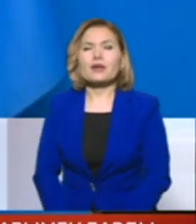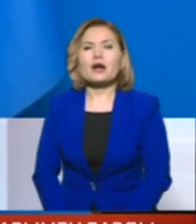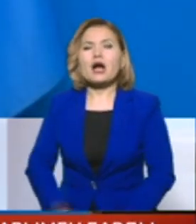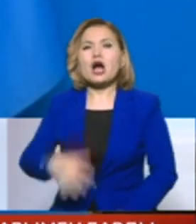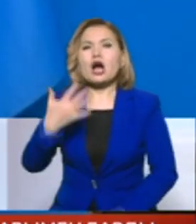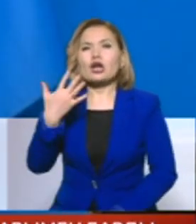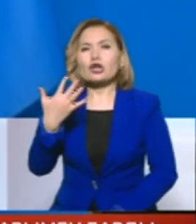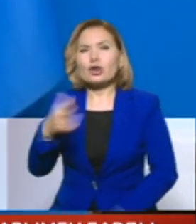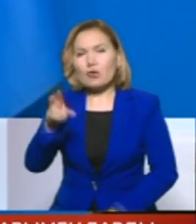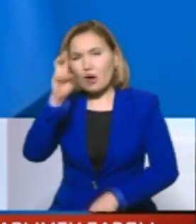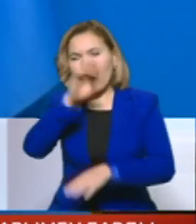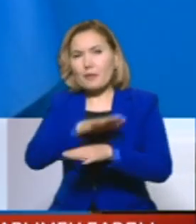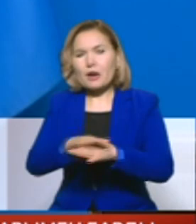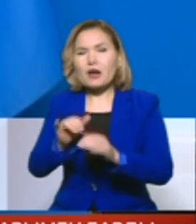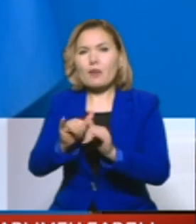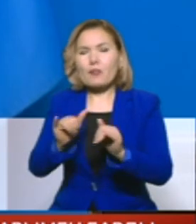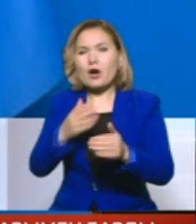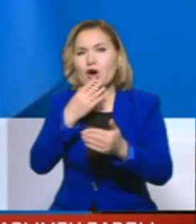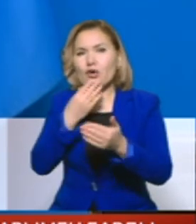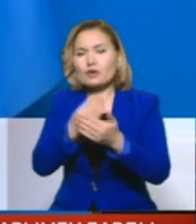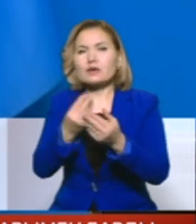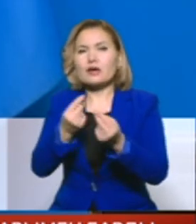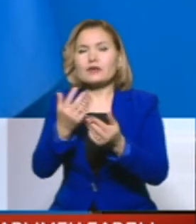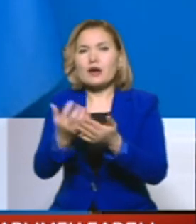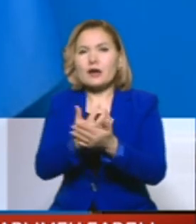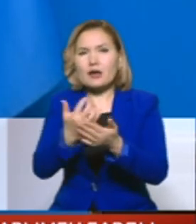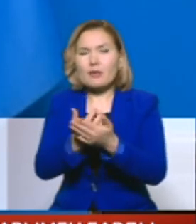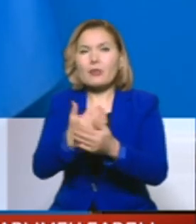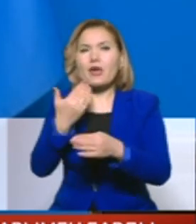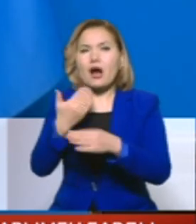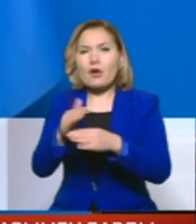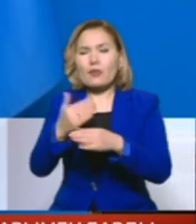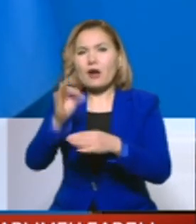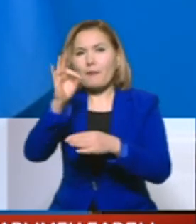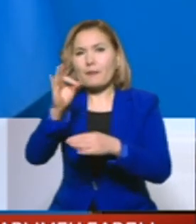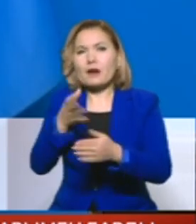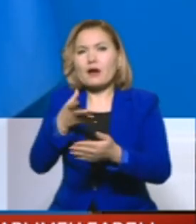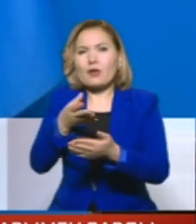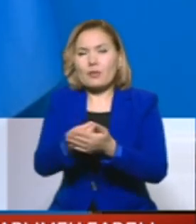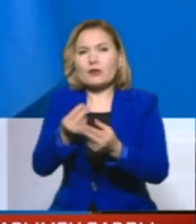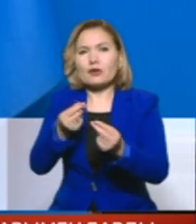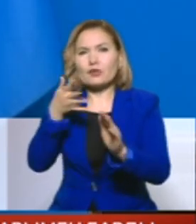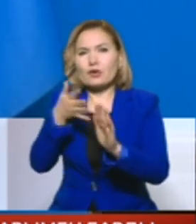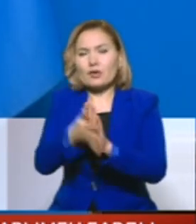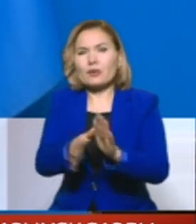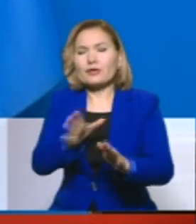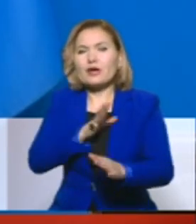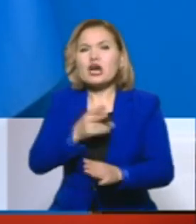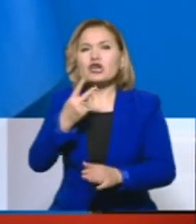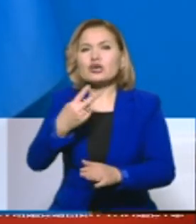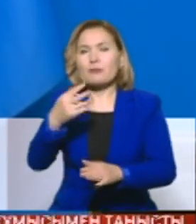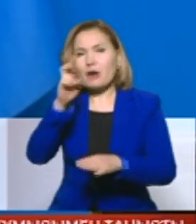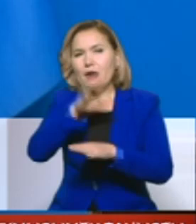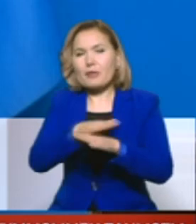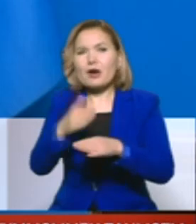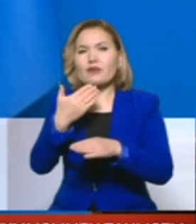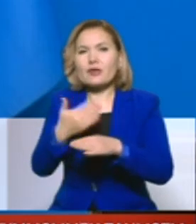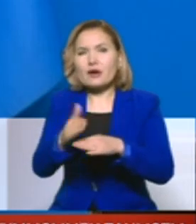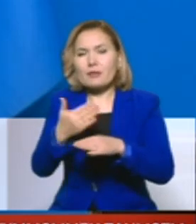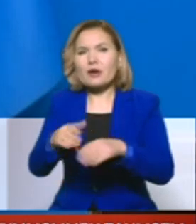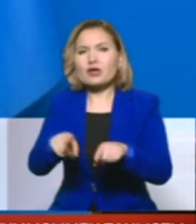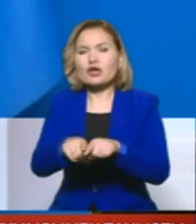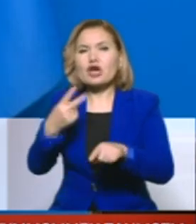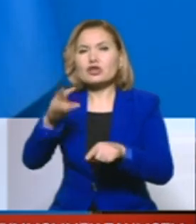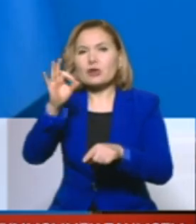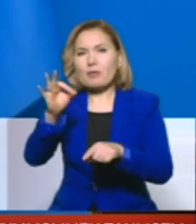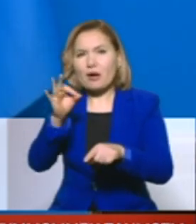50'den астам дамушы ел өз табыстарының 10%-ын алған несиелерінің үстемақысын төлеу үшін жұмсаса, 25 ел кредиторларға кірісінің